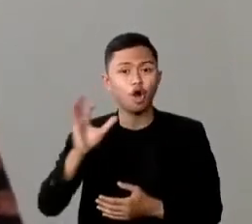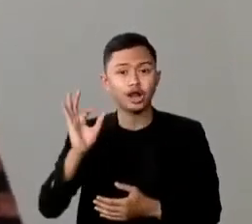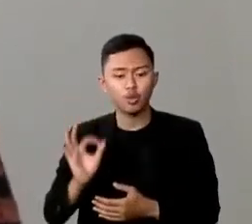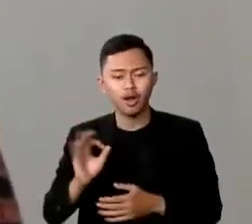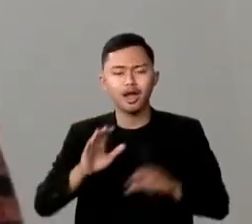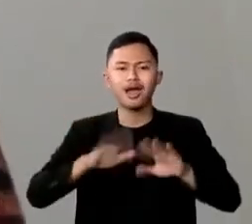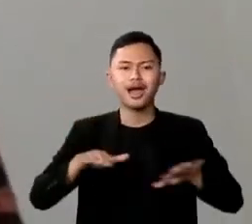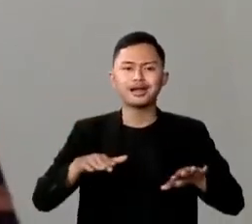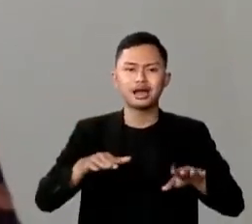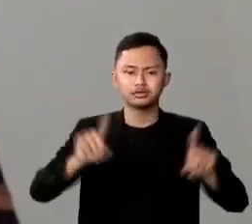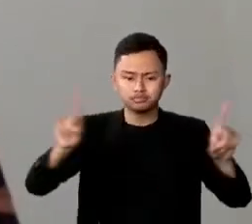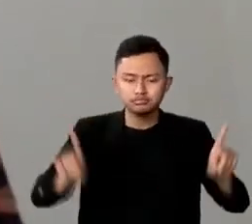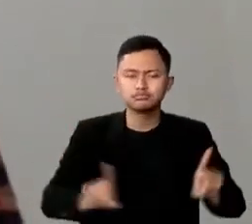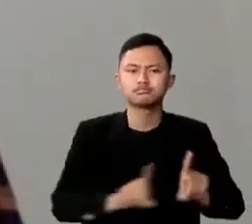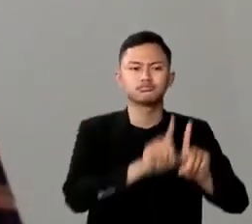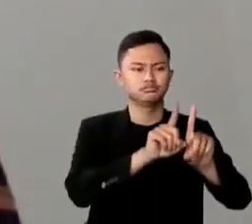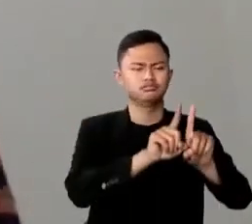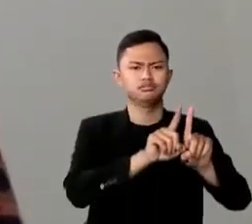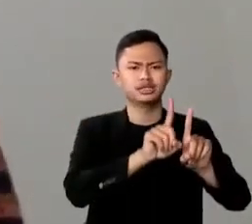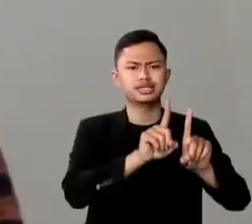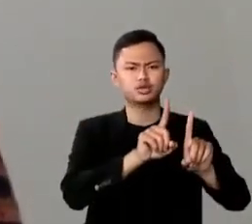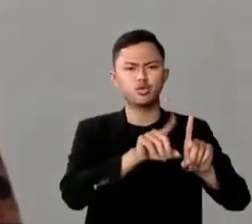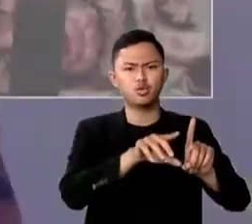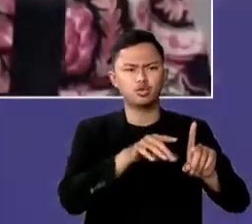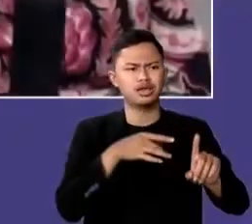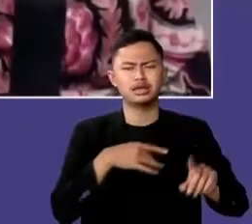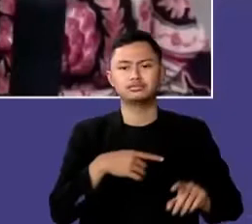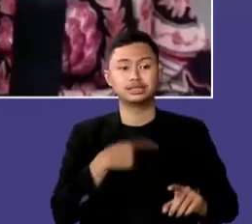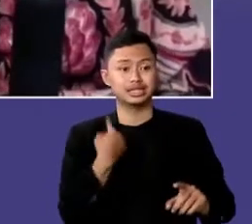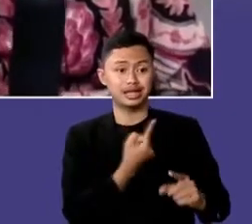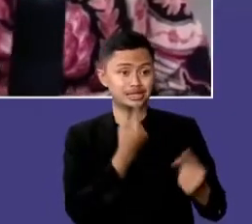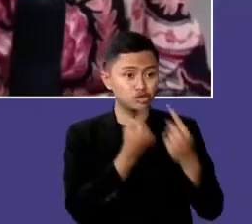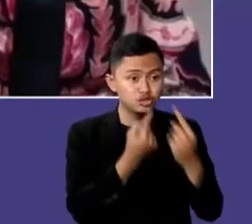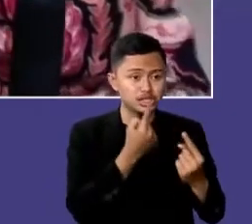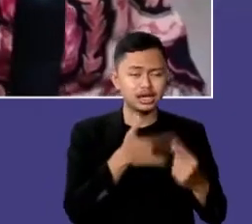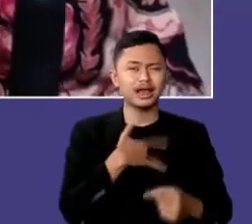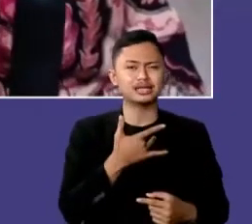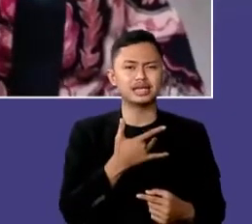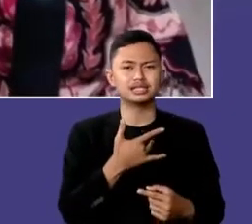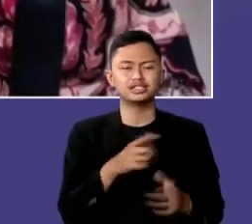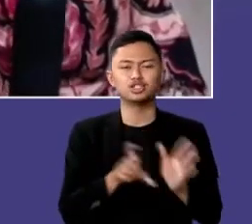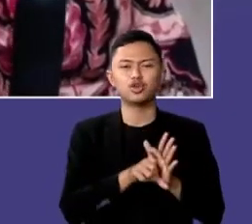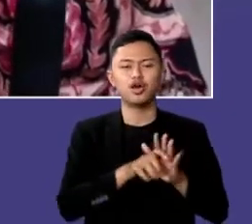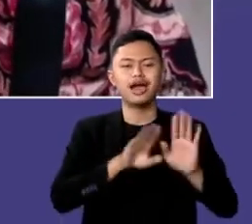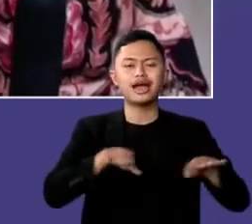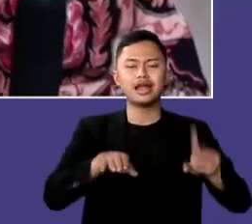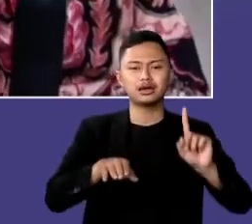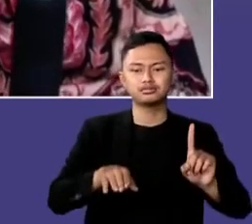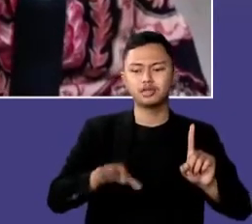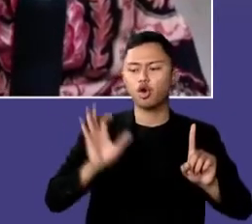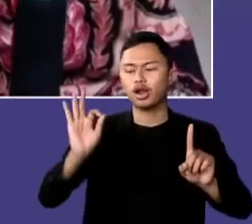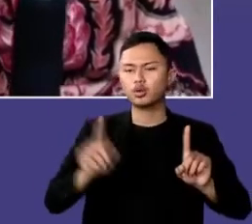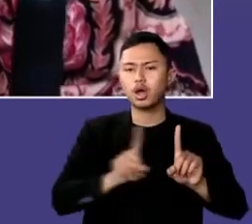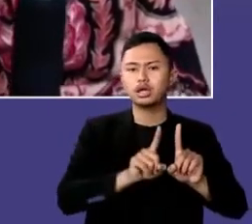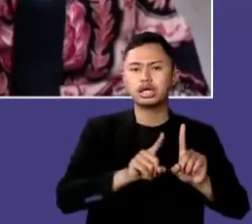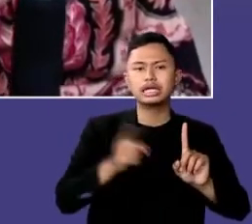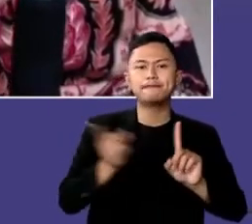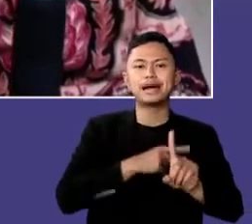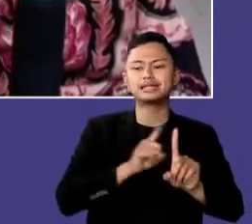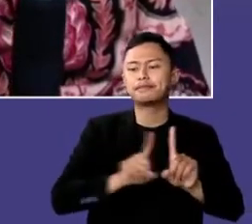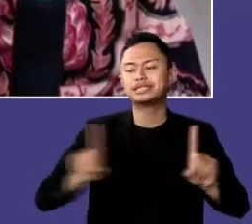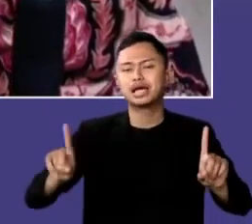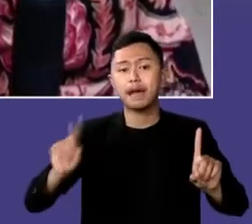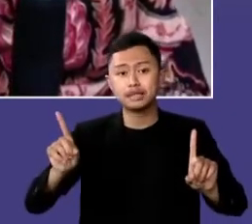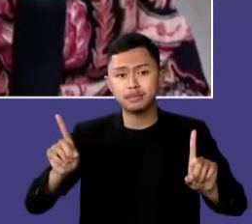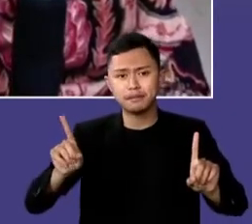kalau kita bisa berbincang dengan mereka kita bisa merasakan bagaimana dia dipisahkan dengan buah hatinya atau xianna kalau dia sudah